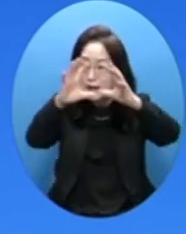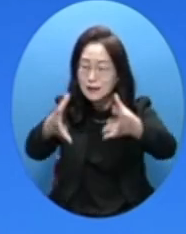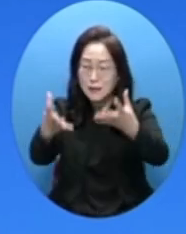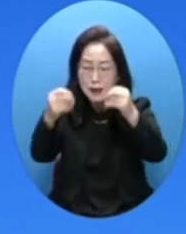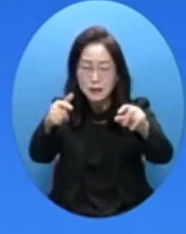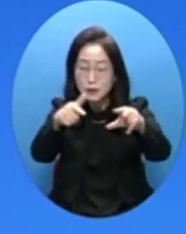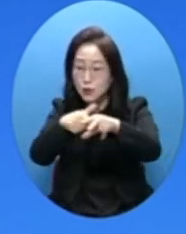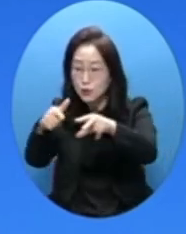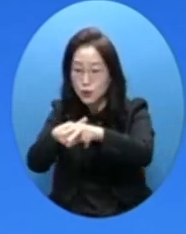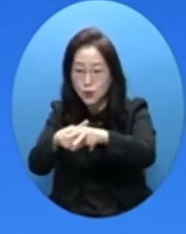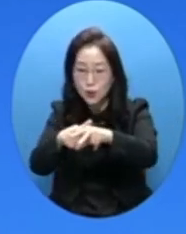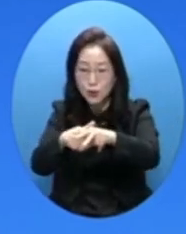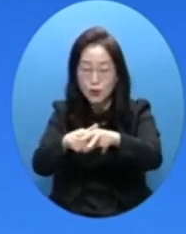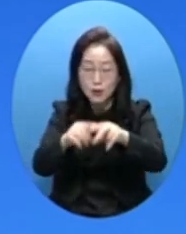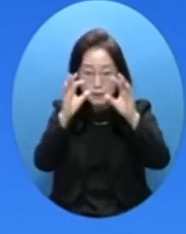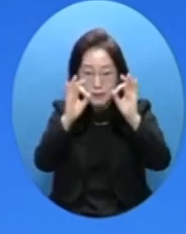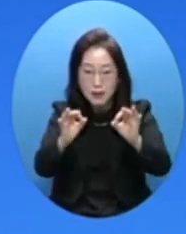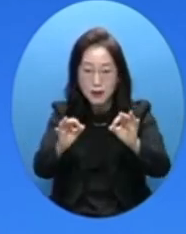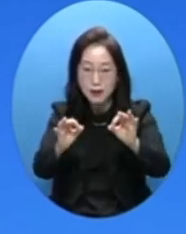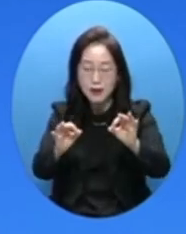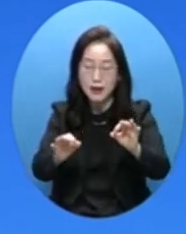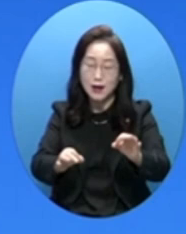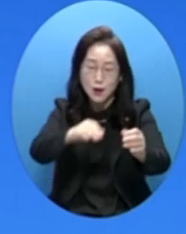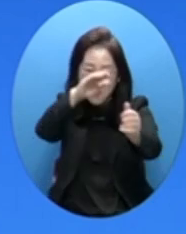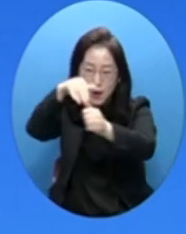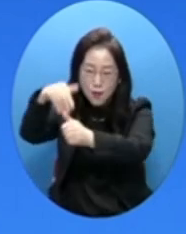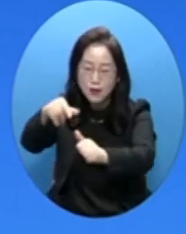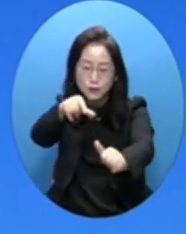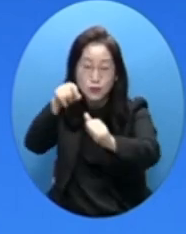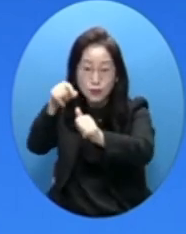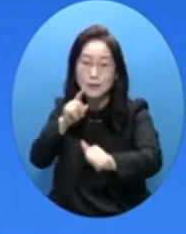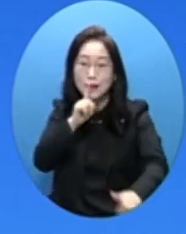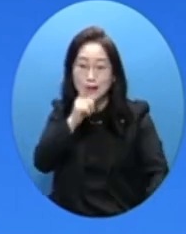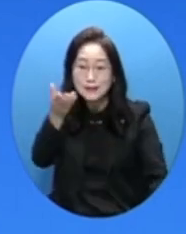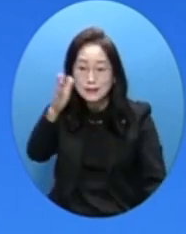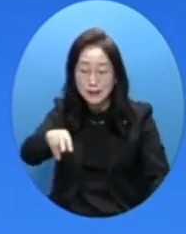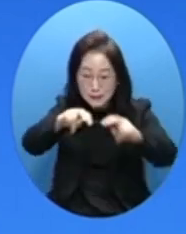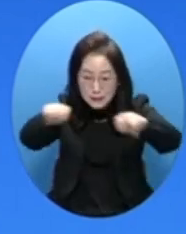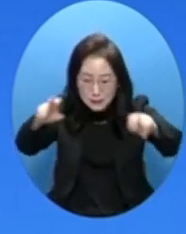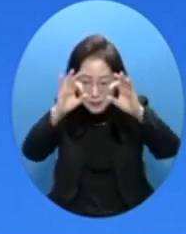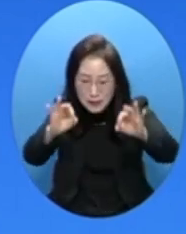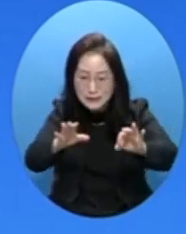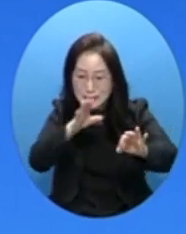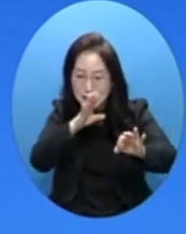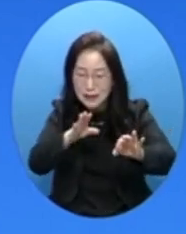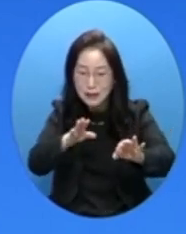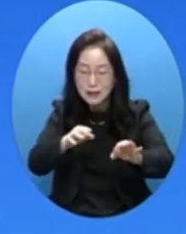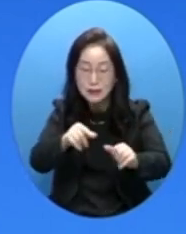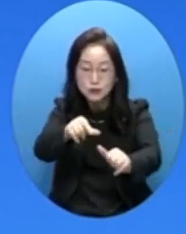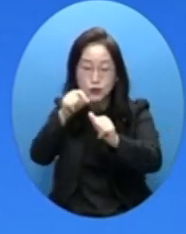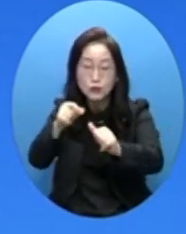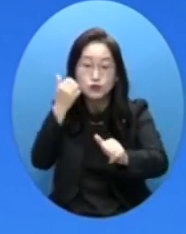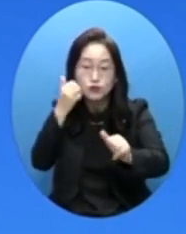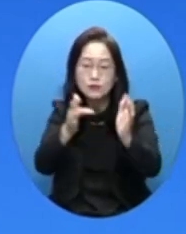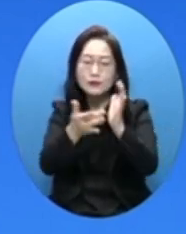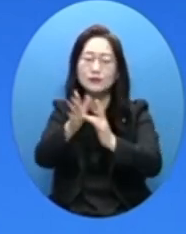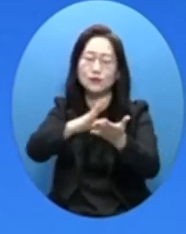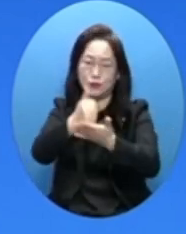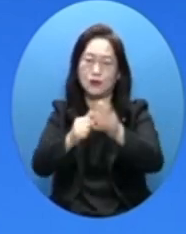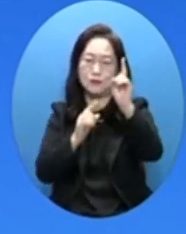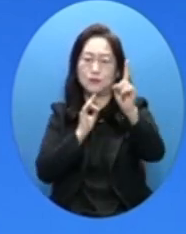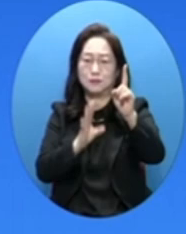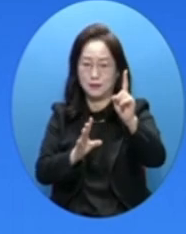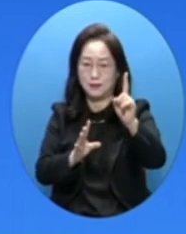종교에서 우리가 우리에게 오면 구원이 있다고 말하지만 진정한 구원은 오직 예수 그리스도 한 분을 통하여